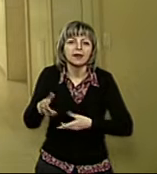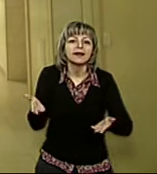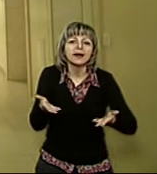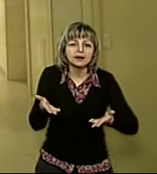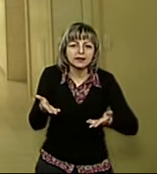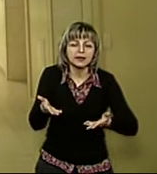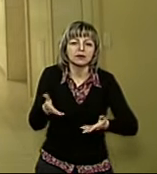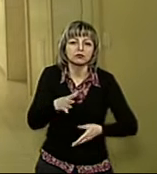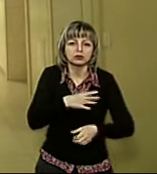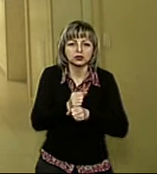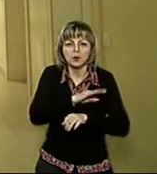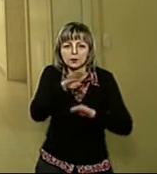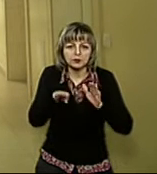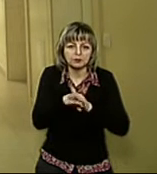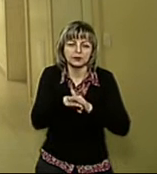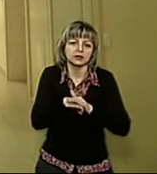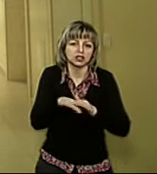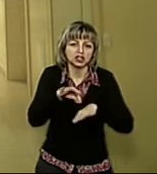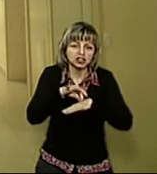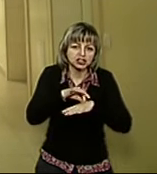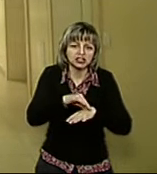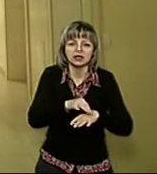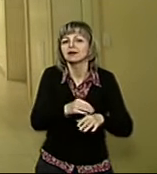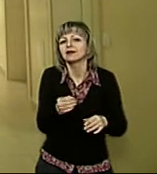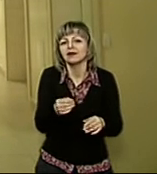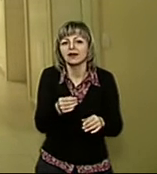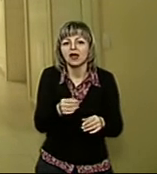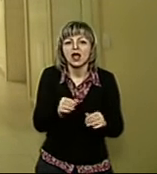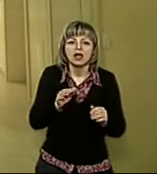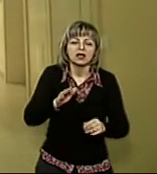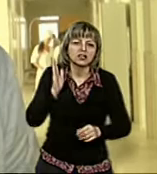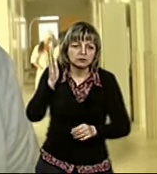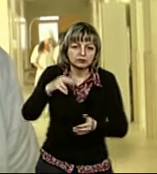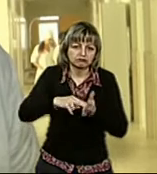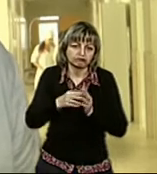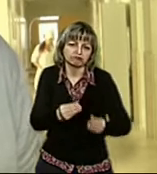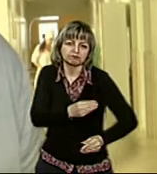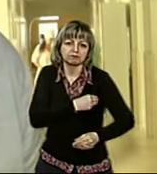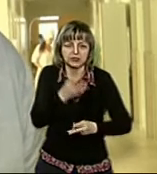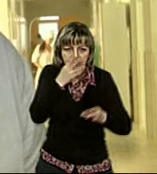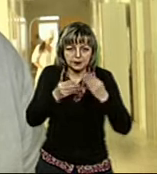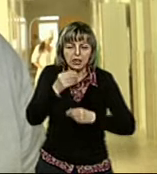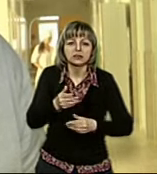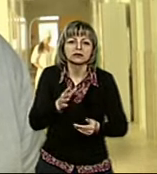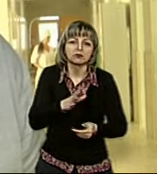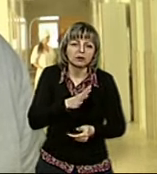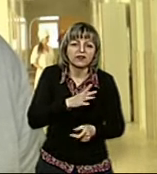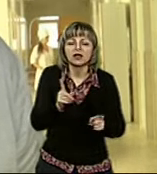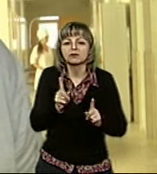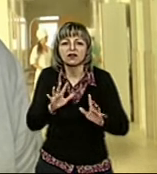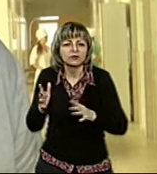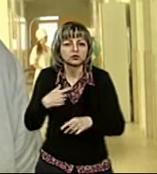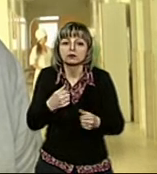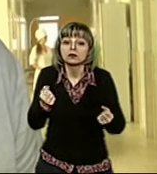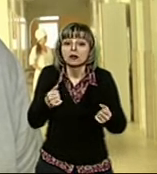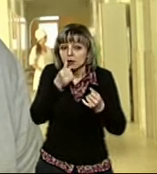яких були зроблені підшкірні мастектомії з подальшим можливістю постановки імплантів. Є випадки, коли дійсно ми нічого не можемо зробити,